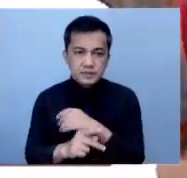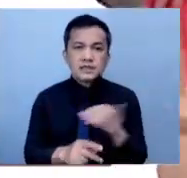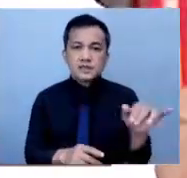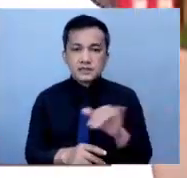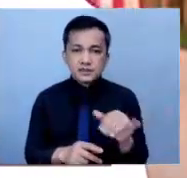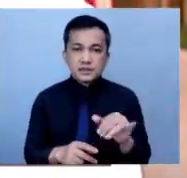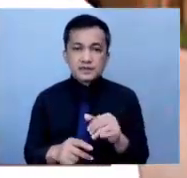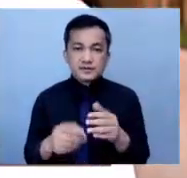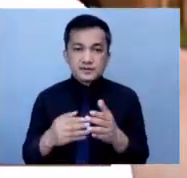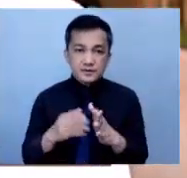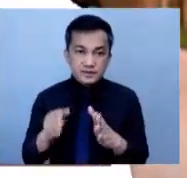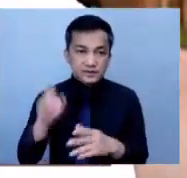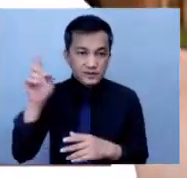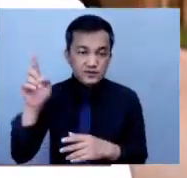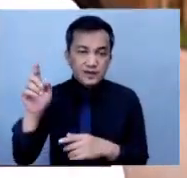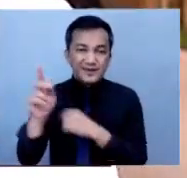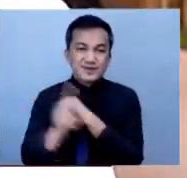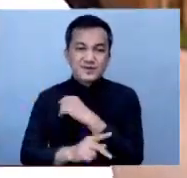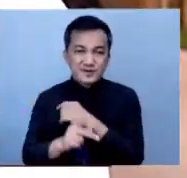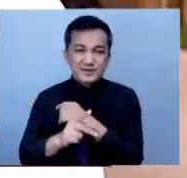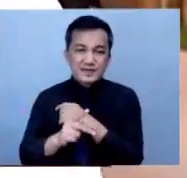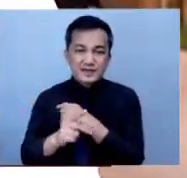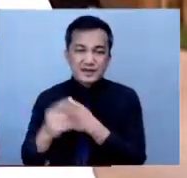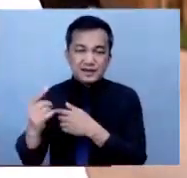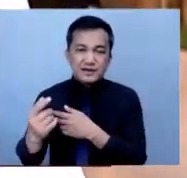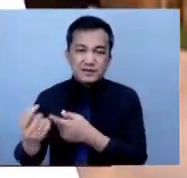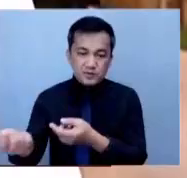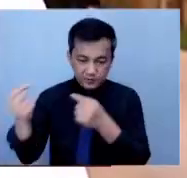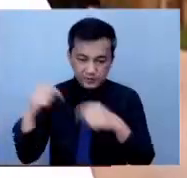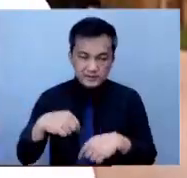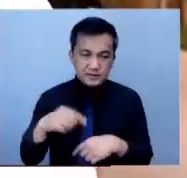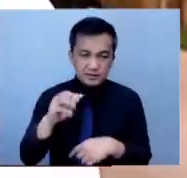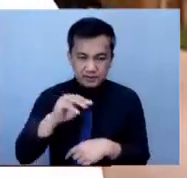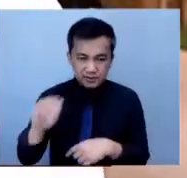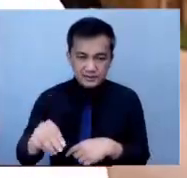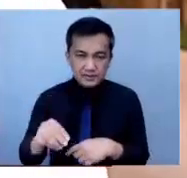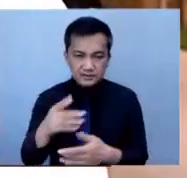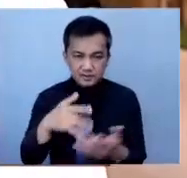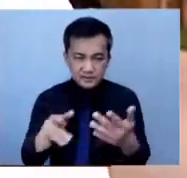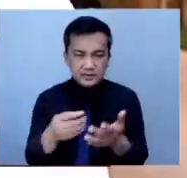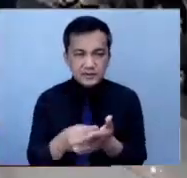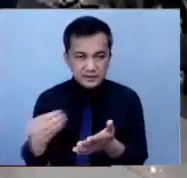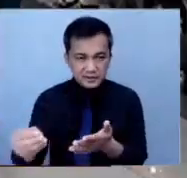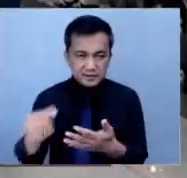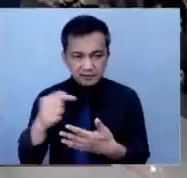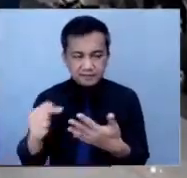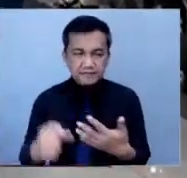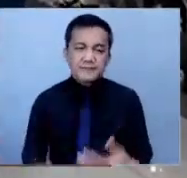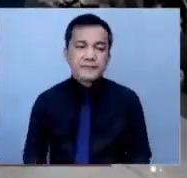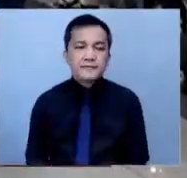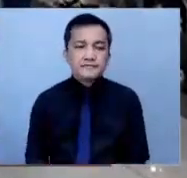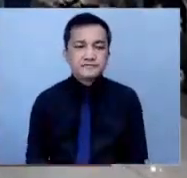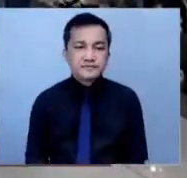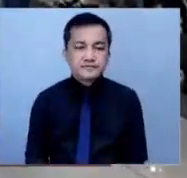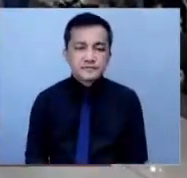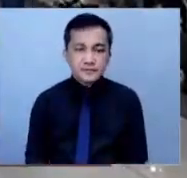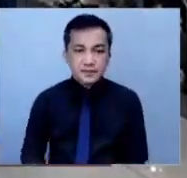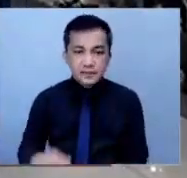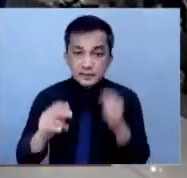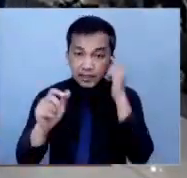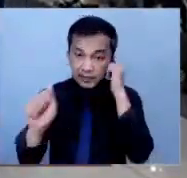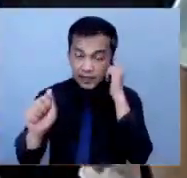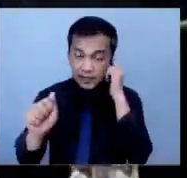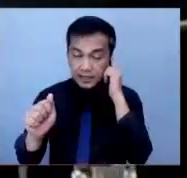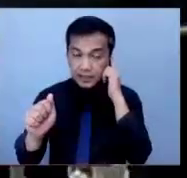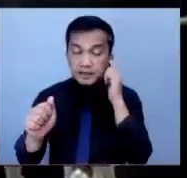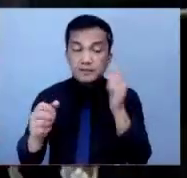natin sa Lalawigan, umuwi naman ng Metro Manila para makapamasyal, makapamili at kung ano-ano pa. Sa NAIA, dumarami na